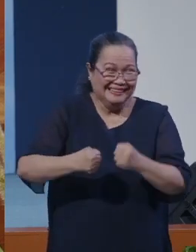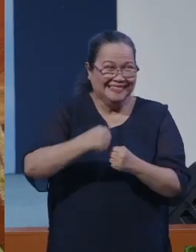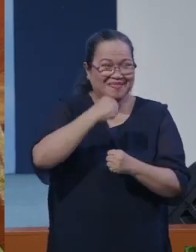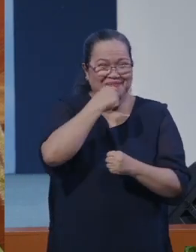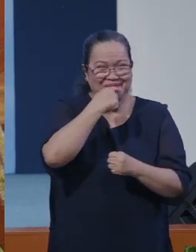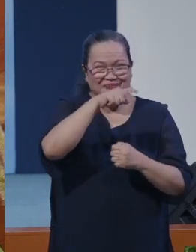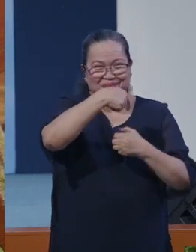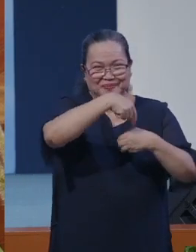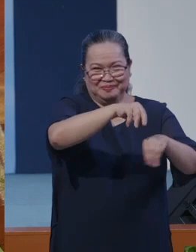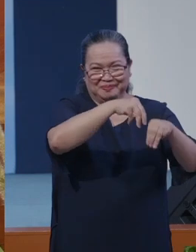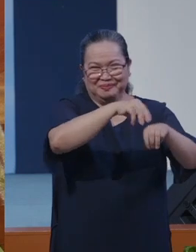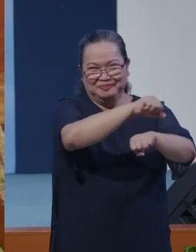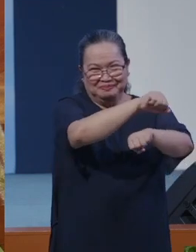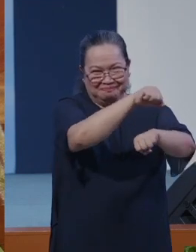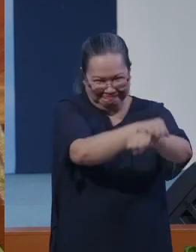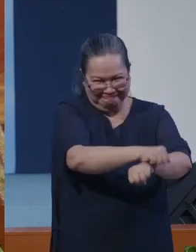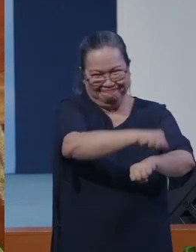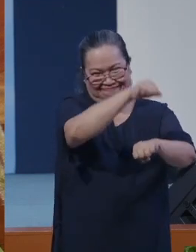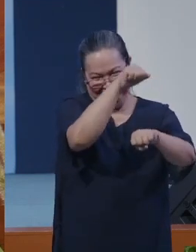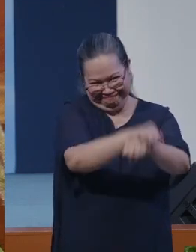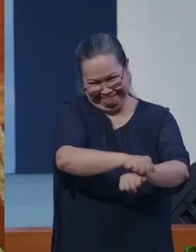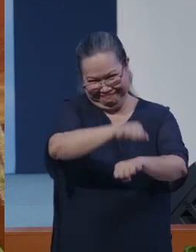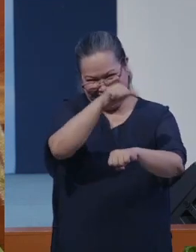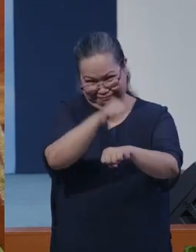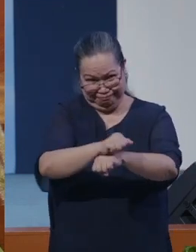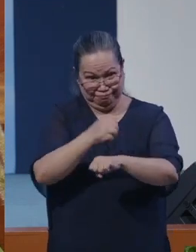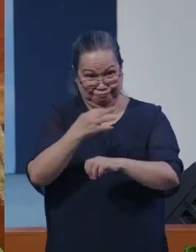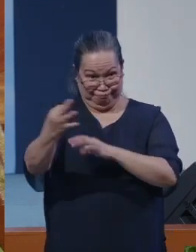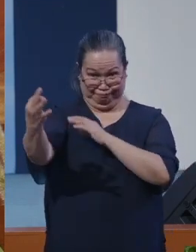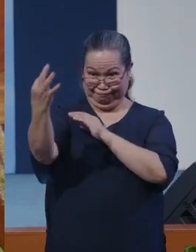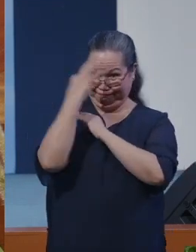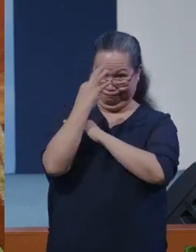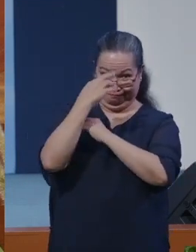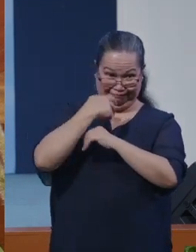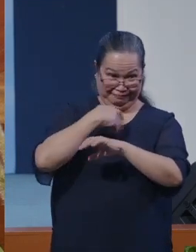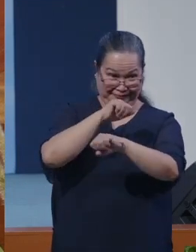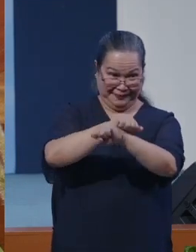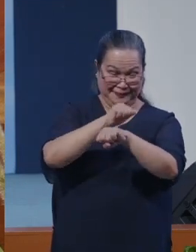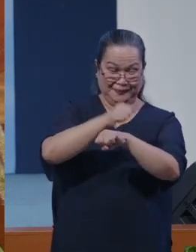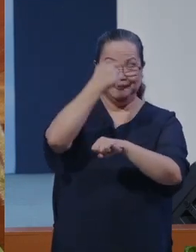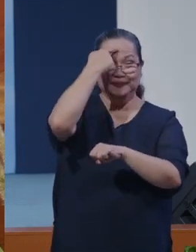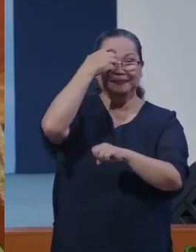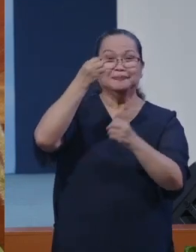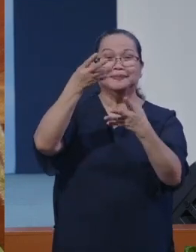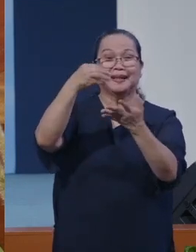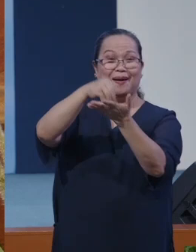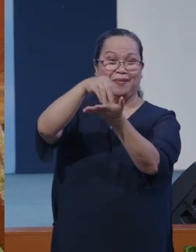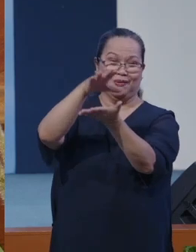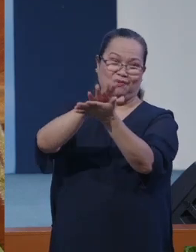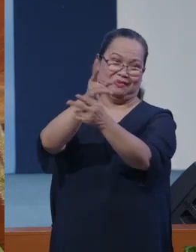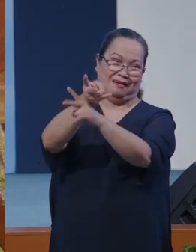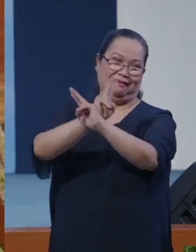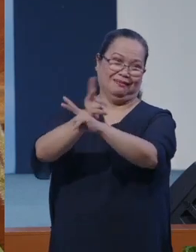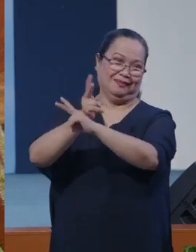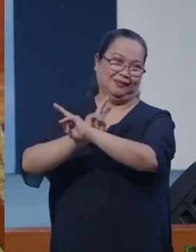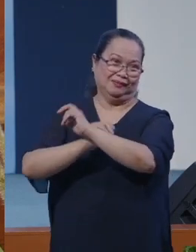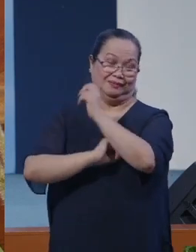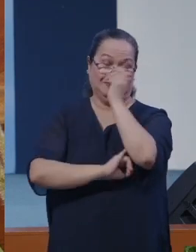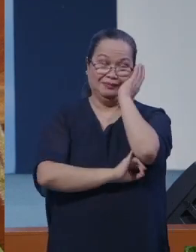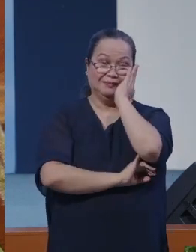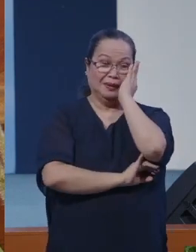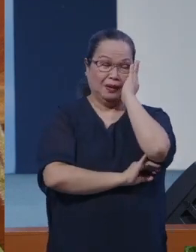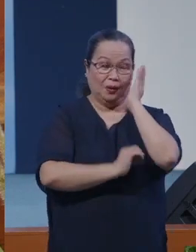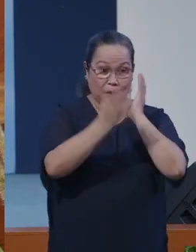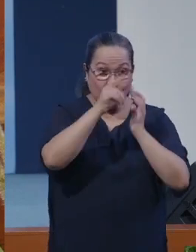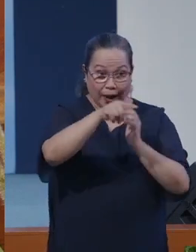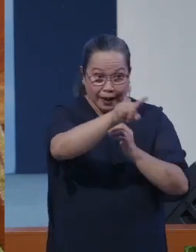off to work I go. Diba? Napipilitan lang ako magtrabaho, Pastor, kasi ang dami kong utang. Bakit ba dumami ang